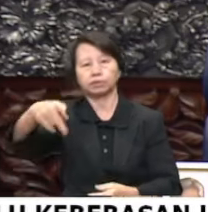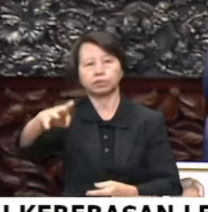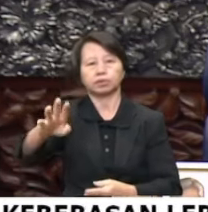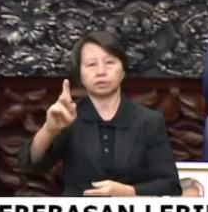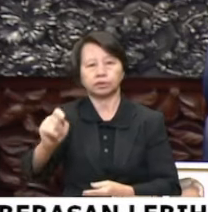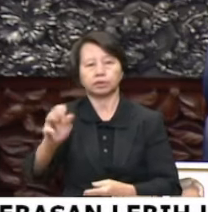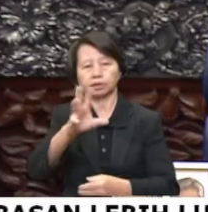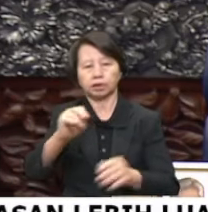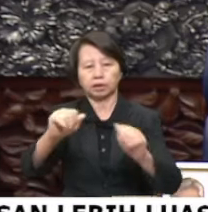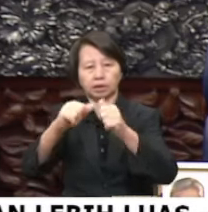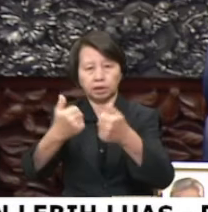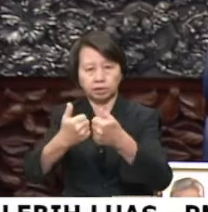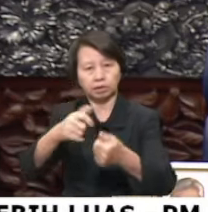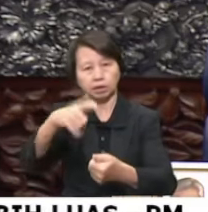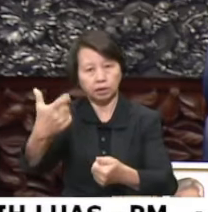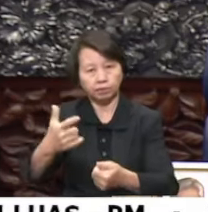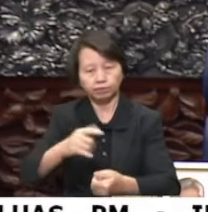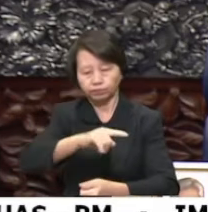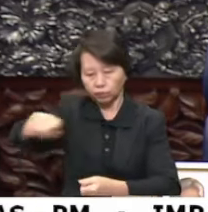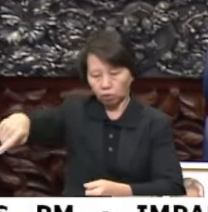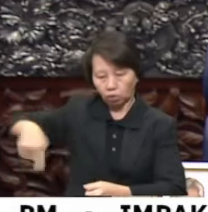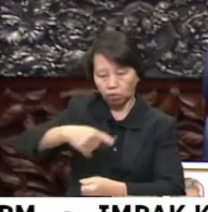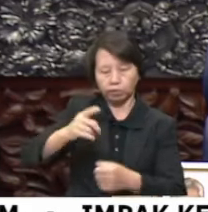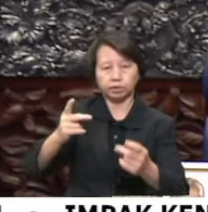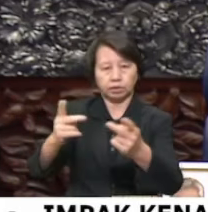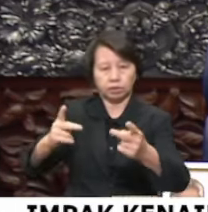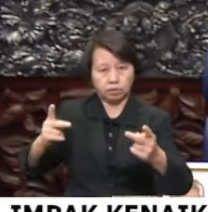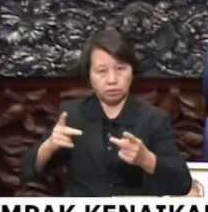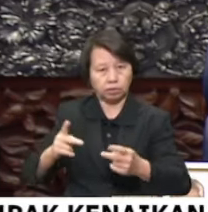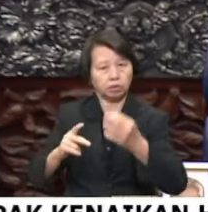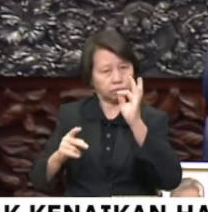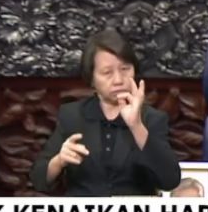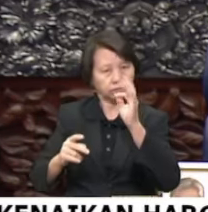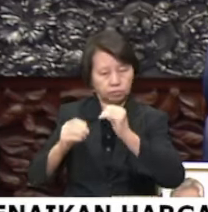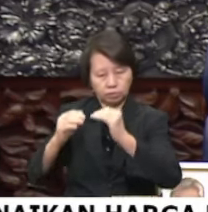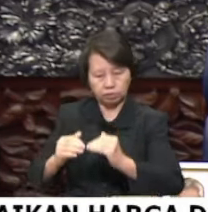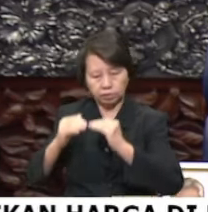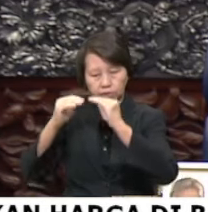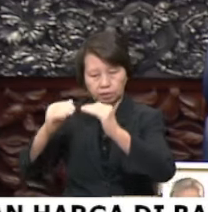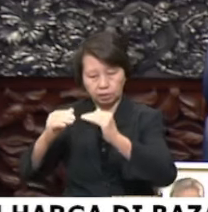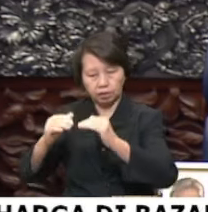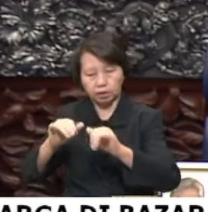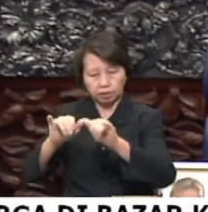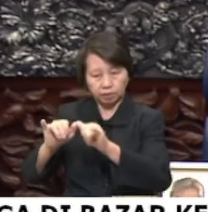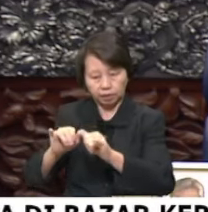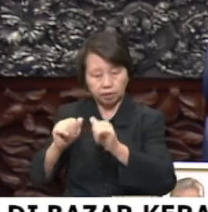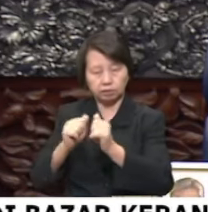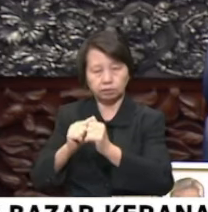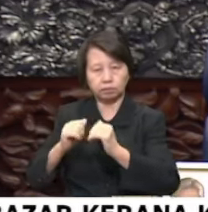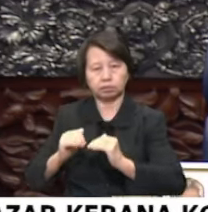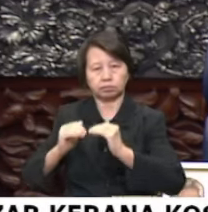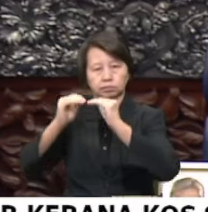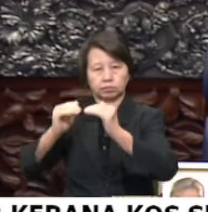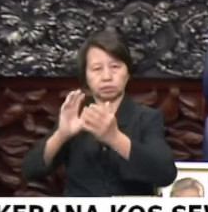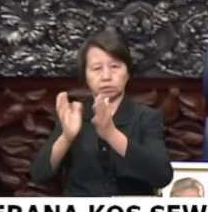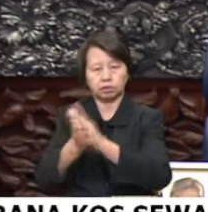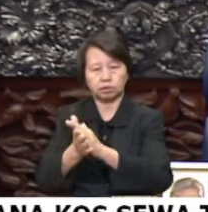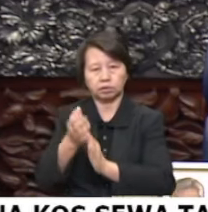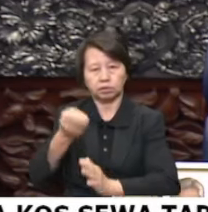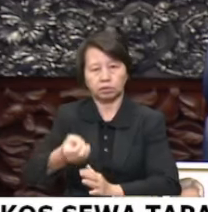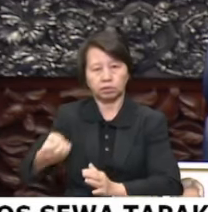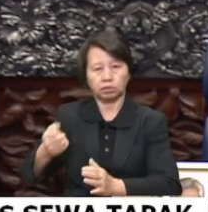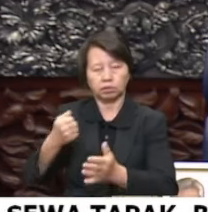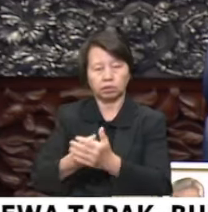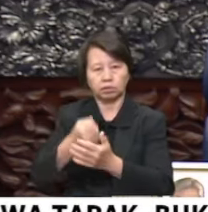lain. Sebagai makluman, semua kolam-kolam ini berpotensi untuk dinaik taraf dengan meningkatkan kapasiti sebagai komponen